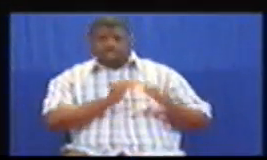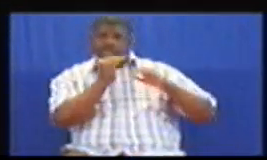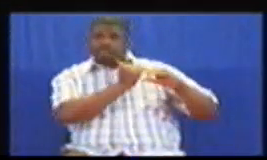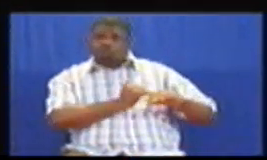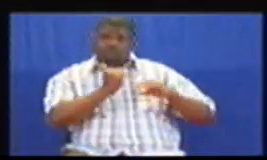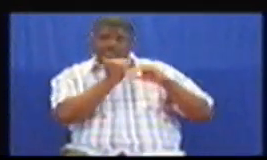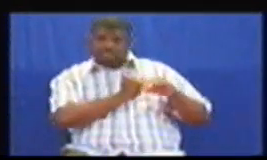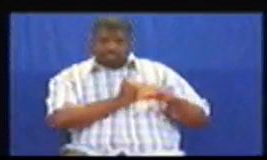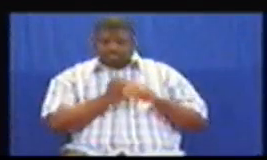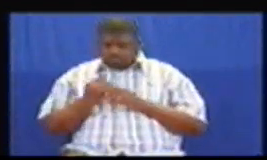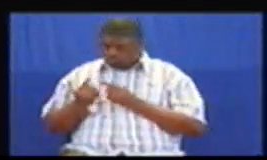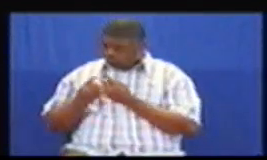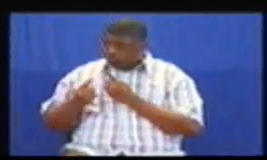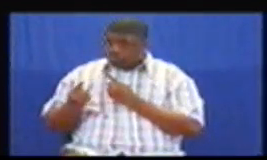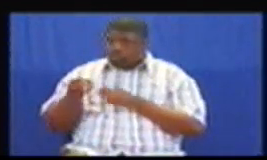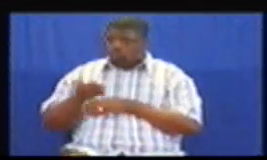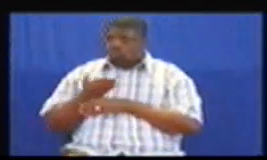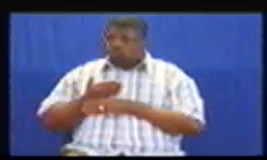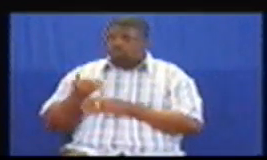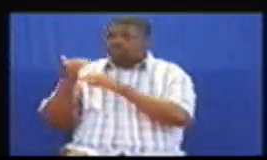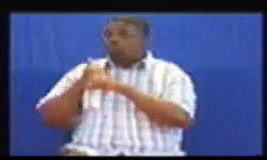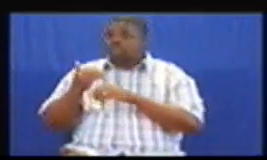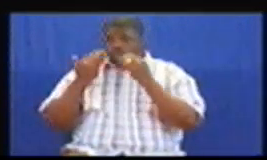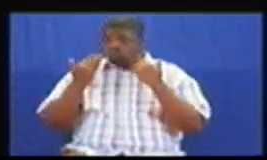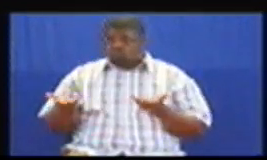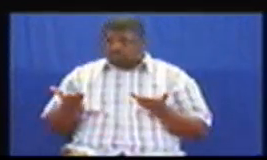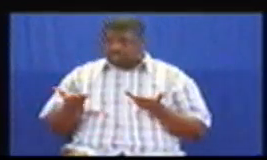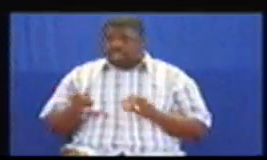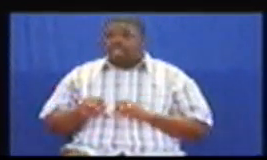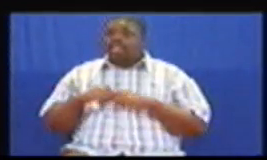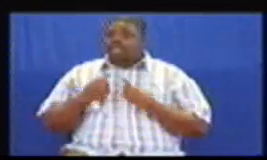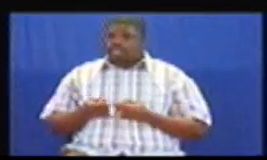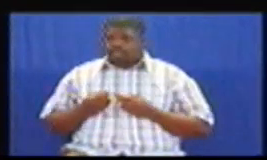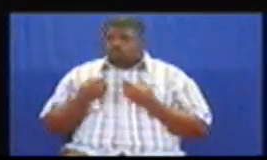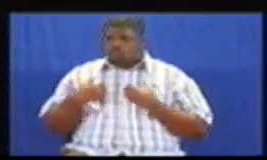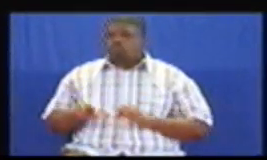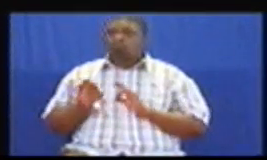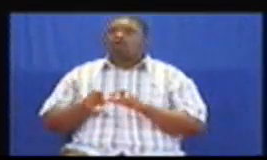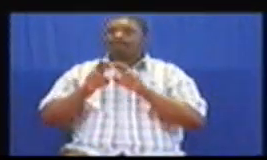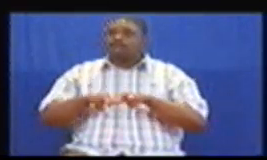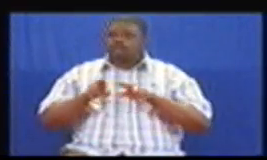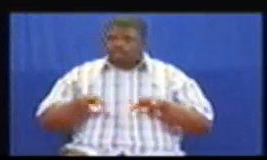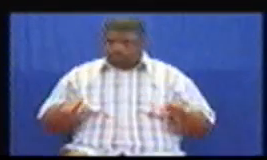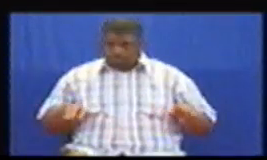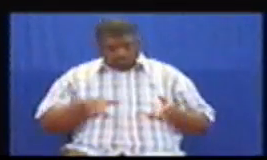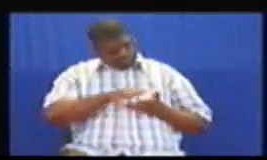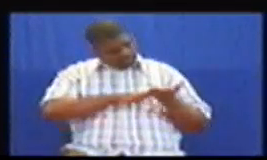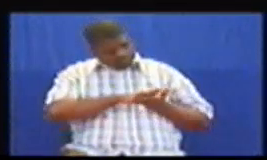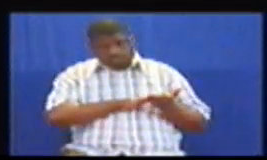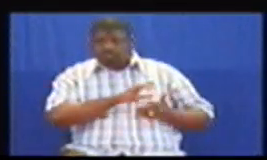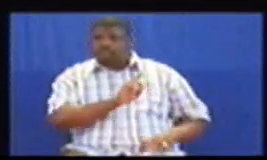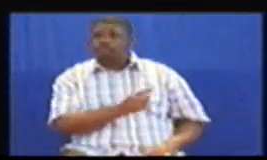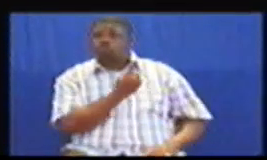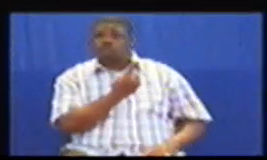wakati mwingine tunapozungumza juu ya misingi ya kidemokrasia huwa hatujui, lakini uhuru wa mahakama ni msingi mmoja wapo